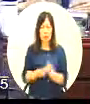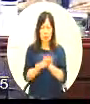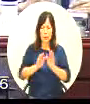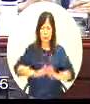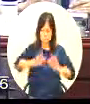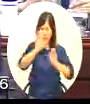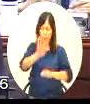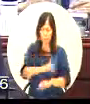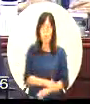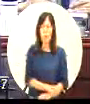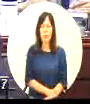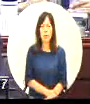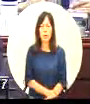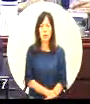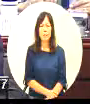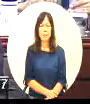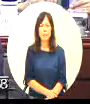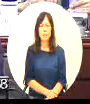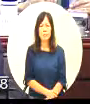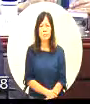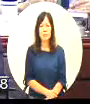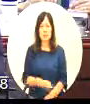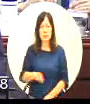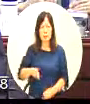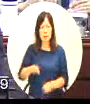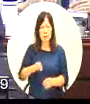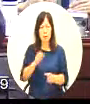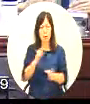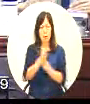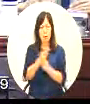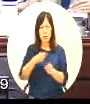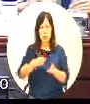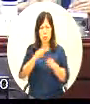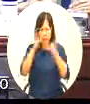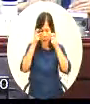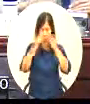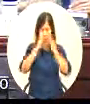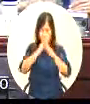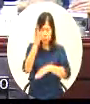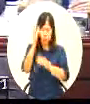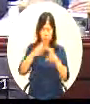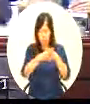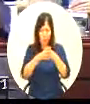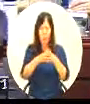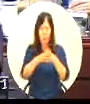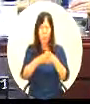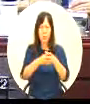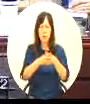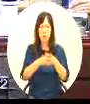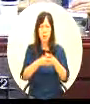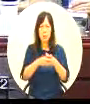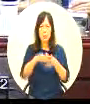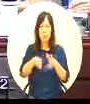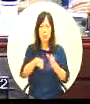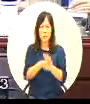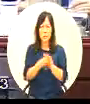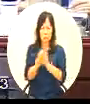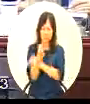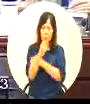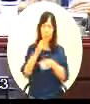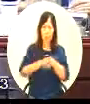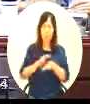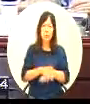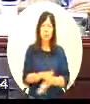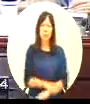步的这个作为。那这个部分我相信高雄市政府的团队，我觉得这个部分我们都会努